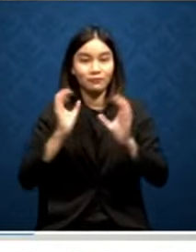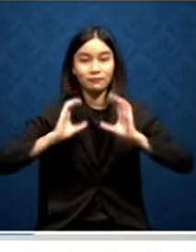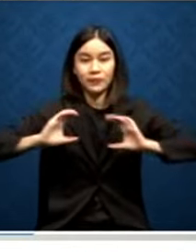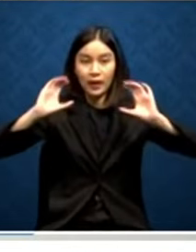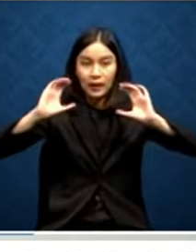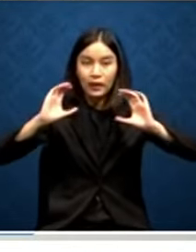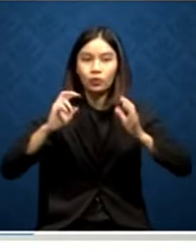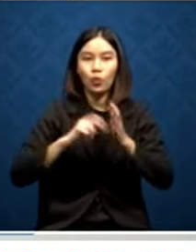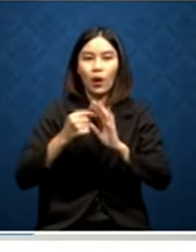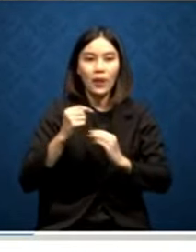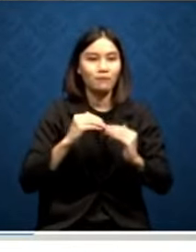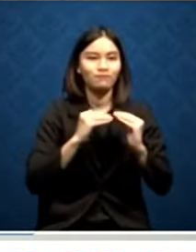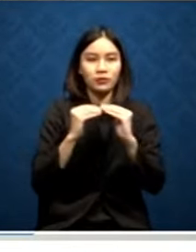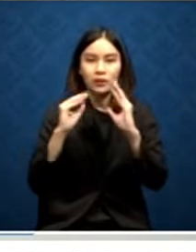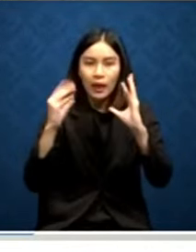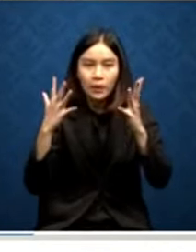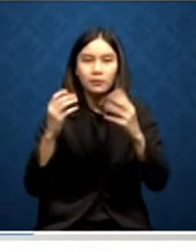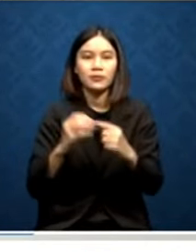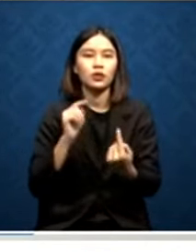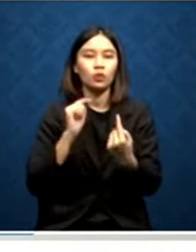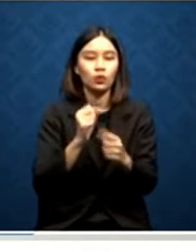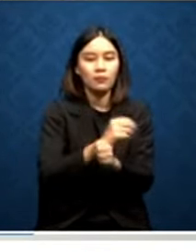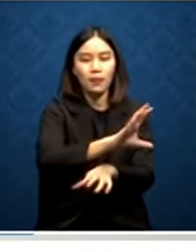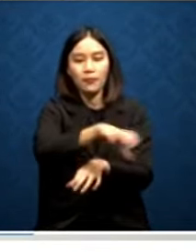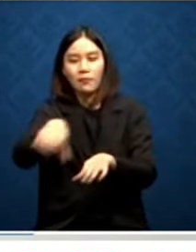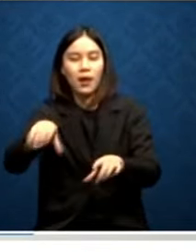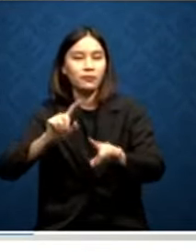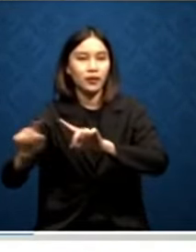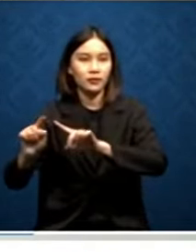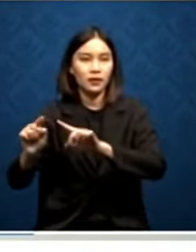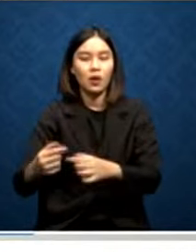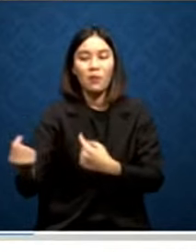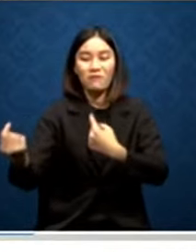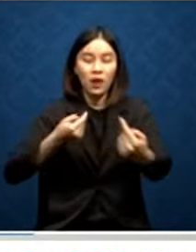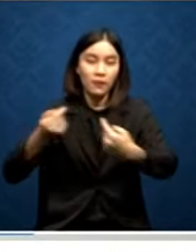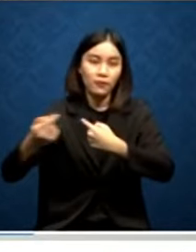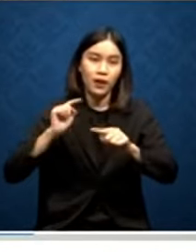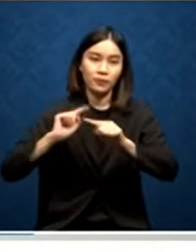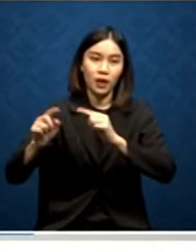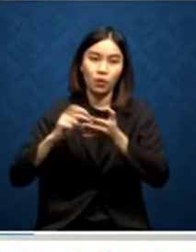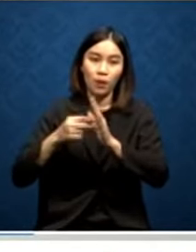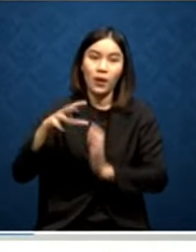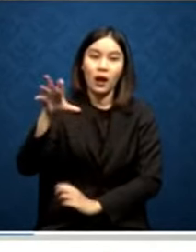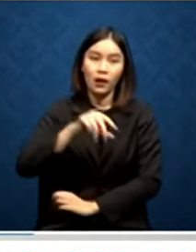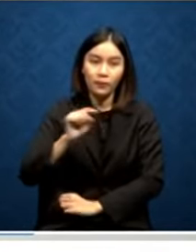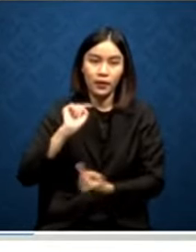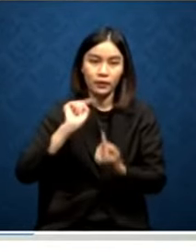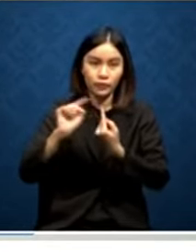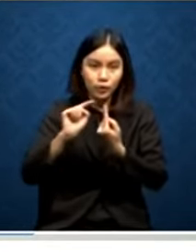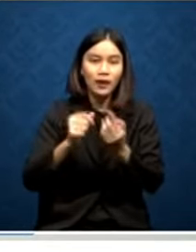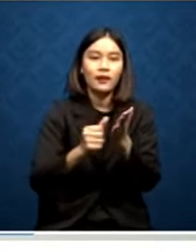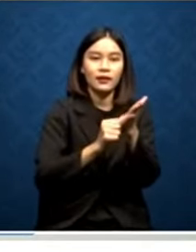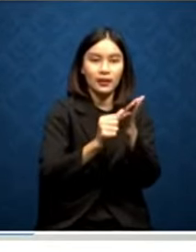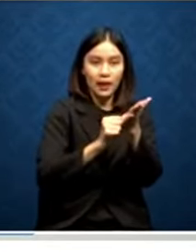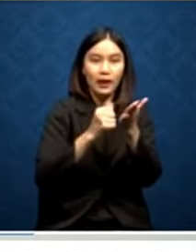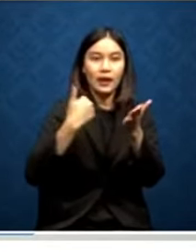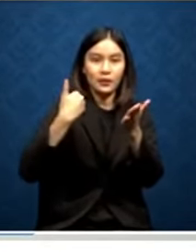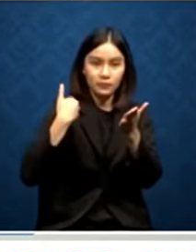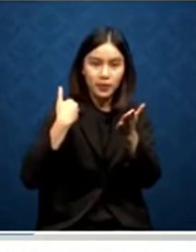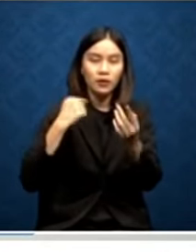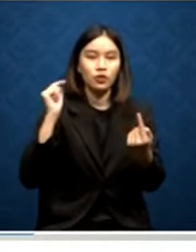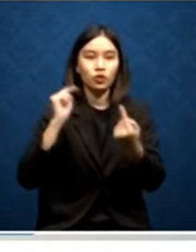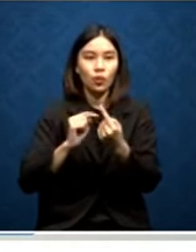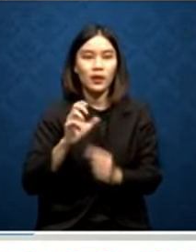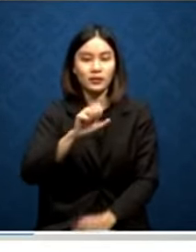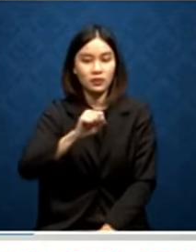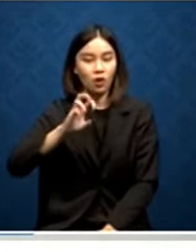และไม่ได้รับความเป็นธรรมจากหน่วยงานใดๆทุกข้อร้องเรียนจะถูกนำไปสู่การแก้ไขเราจะเป็นวุ